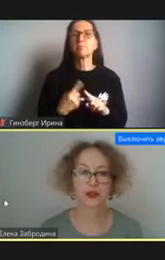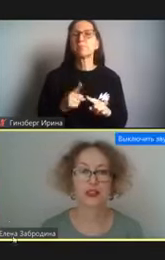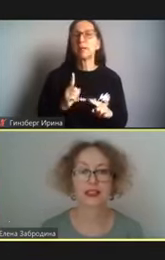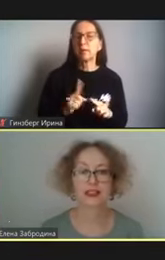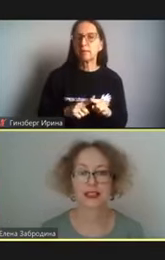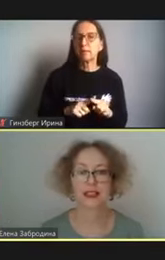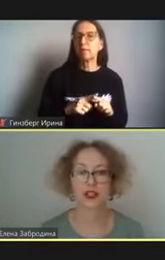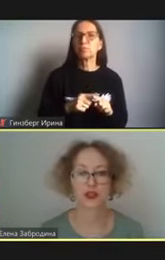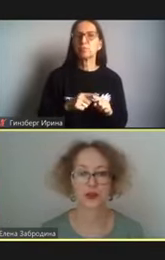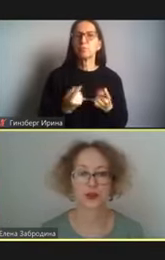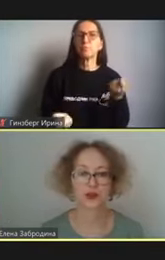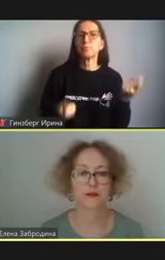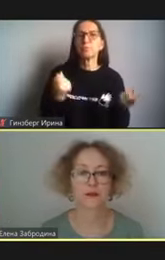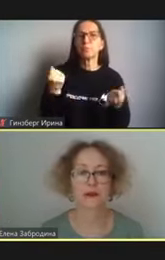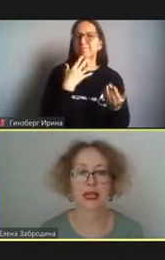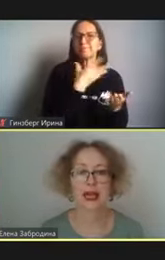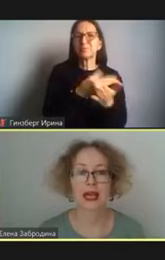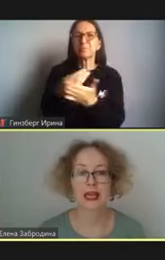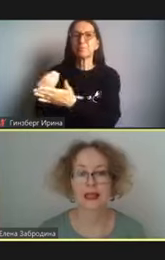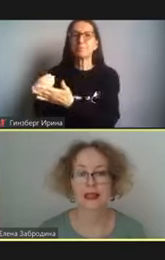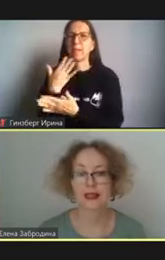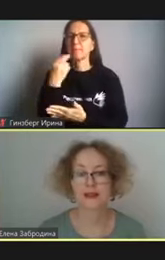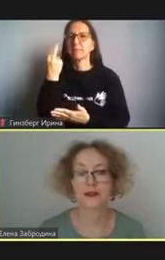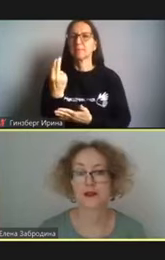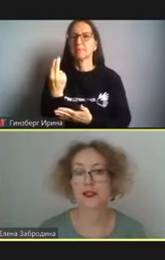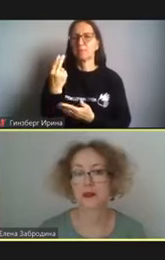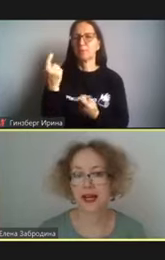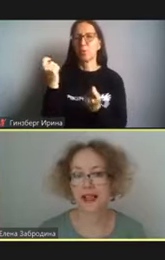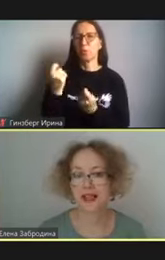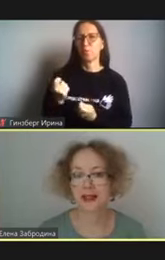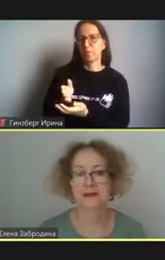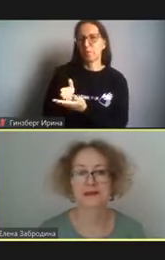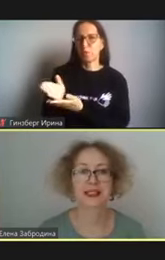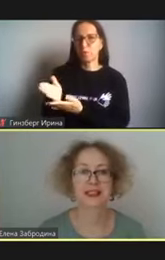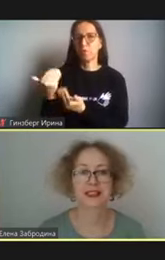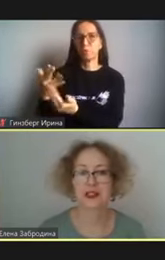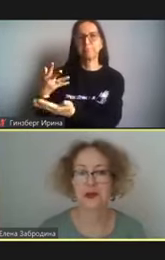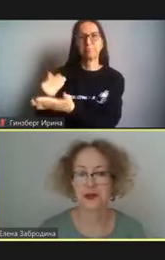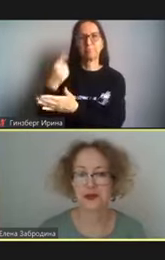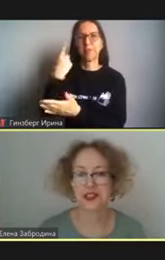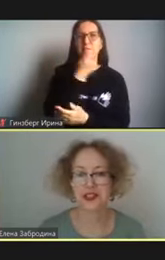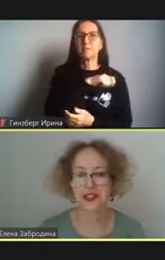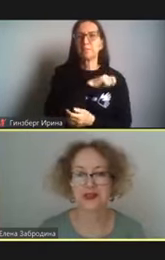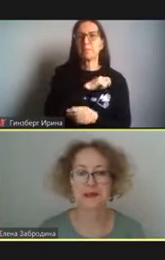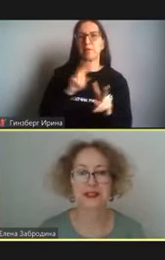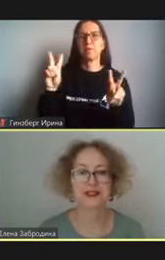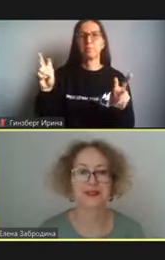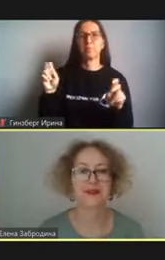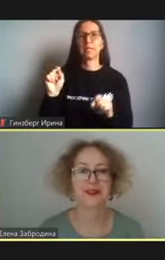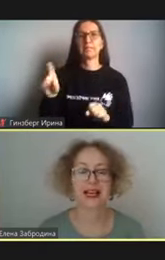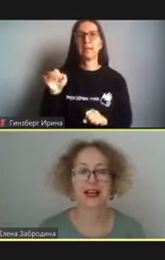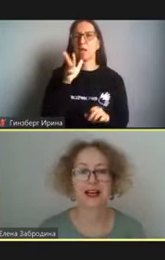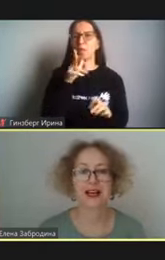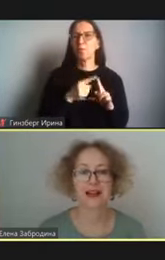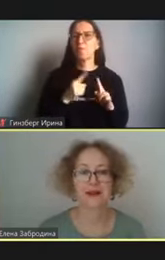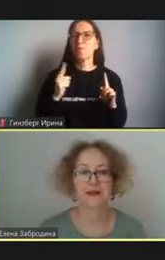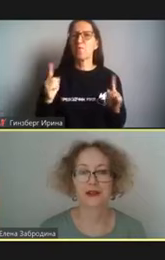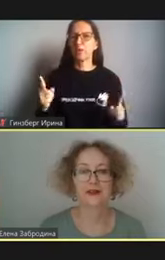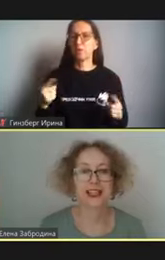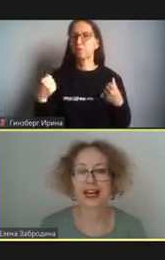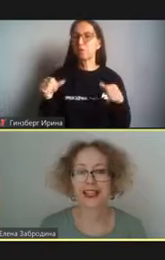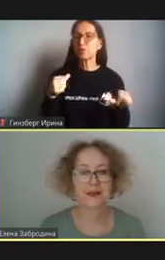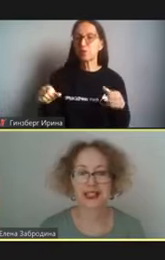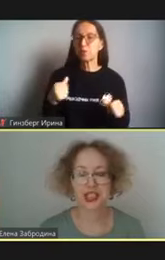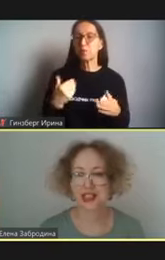очень многие национальные школы. И в Испании золотой век живописи,